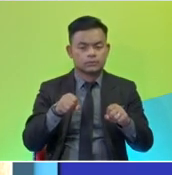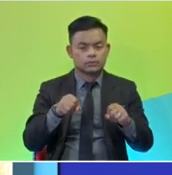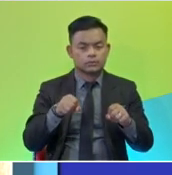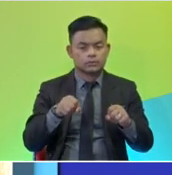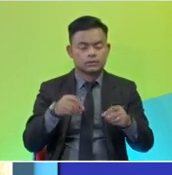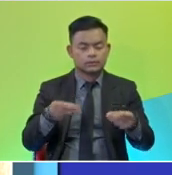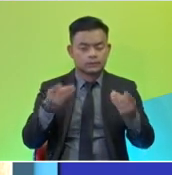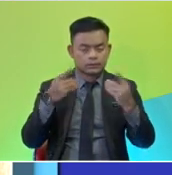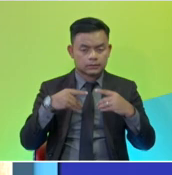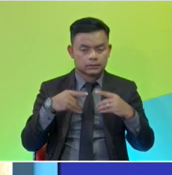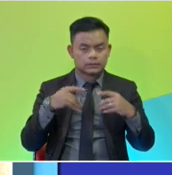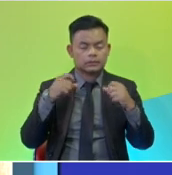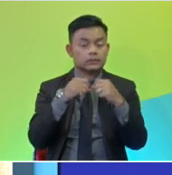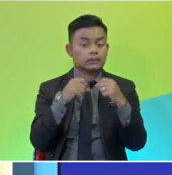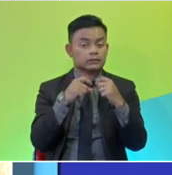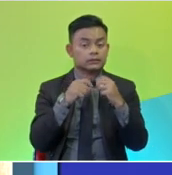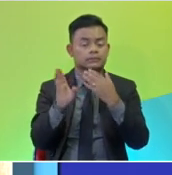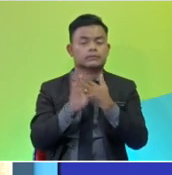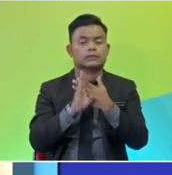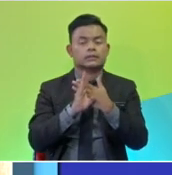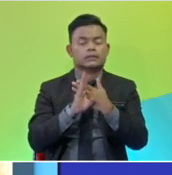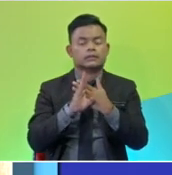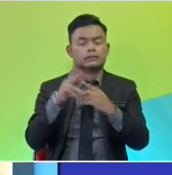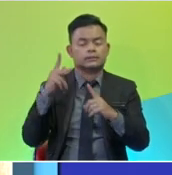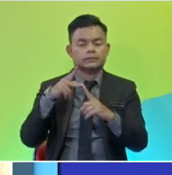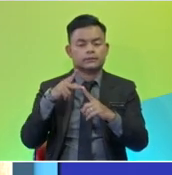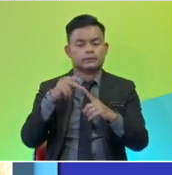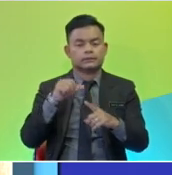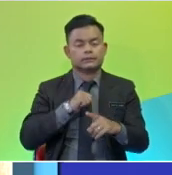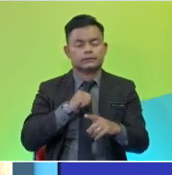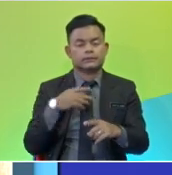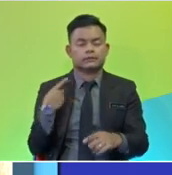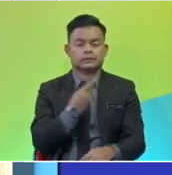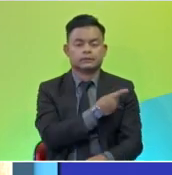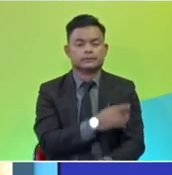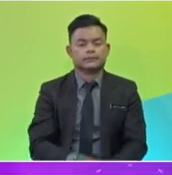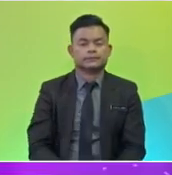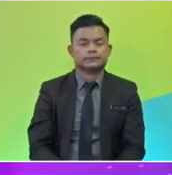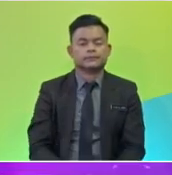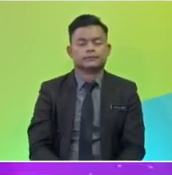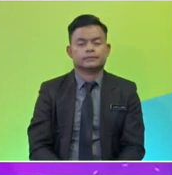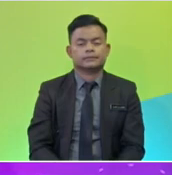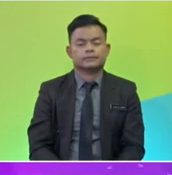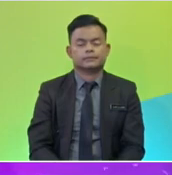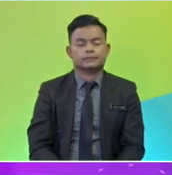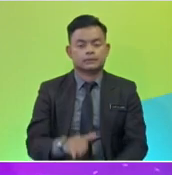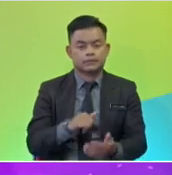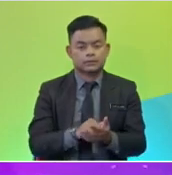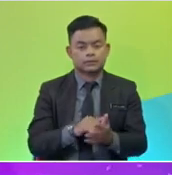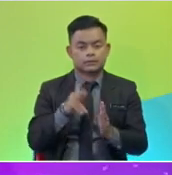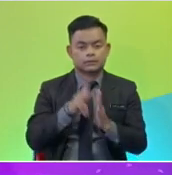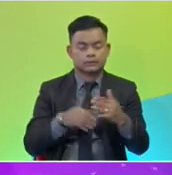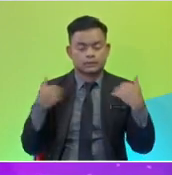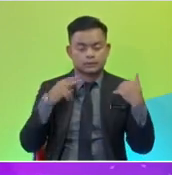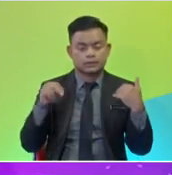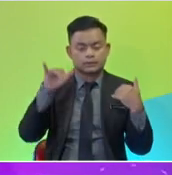kejutan elektrik bahaya pada diri kita betul Cikgu itulah dia antara keadaan-keadaan yang kita sering kali